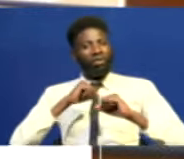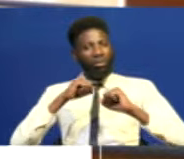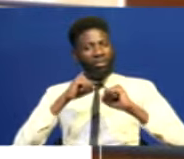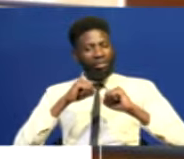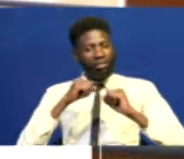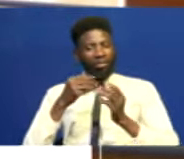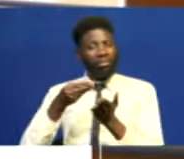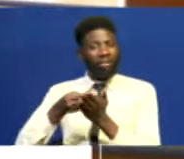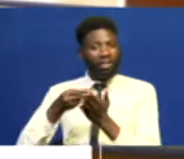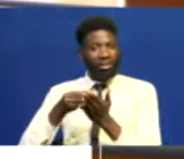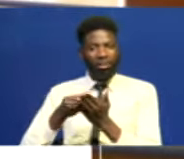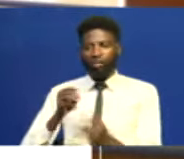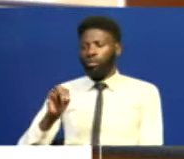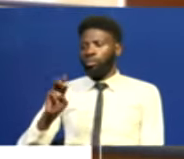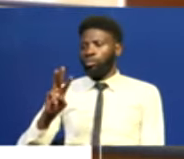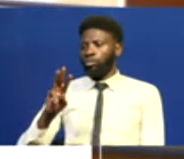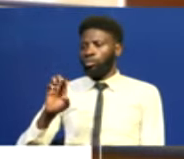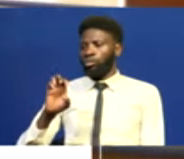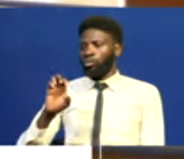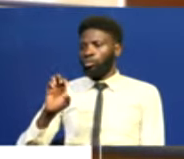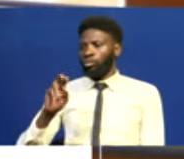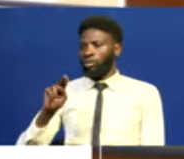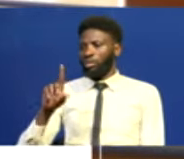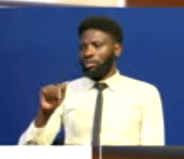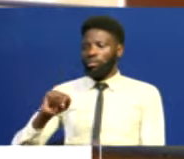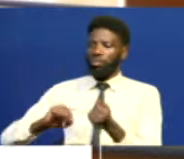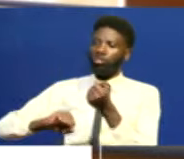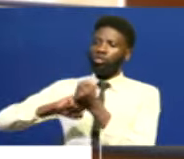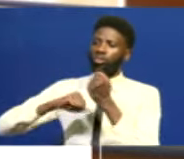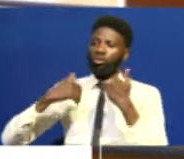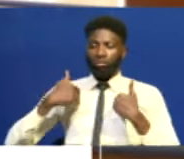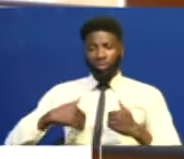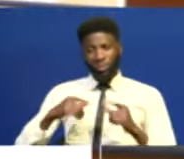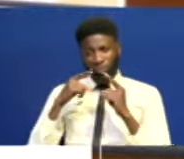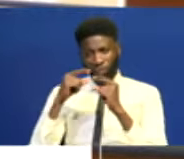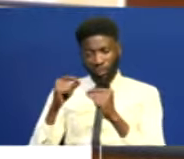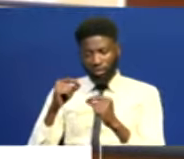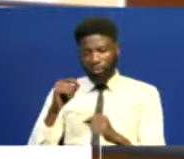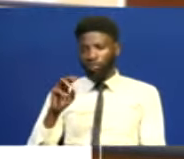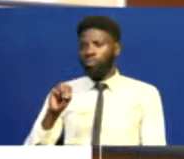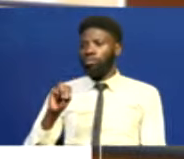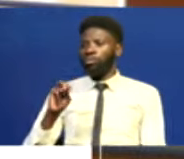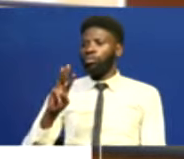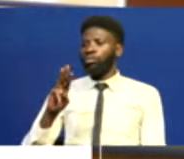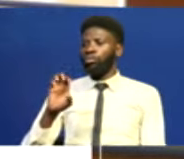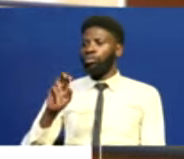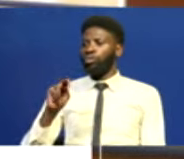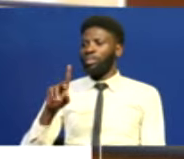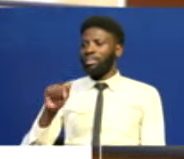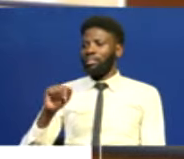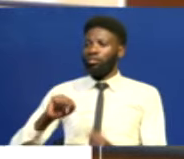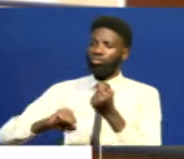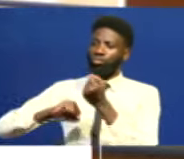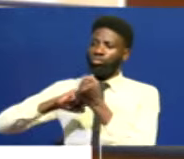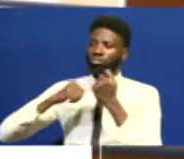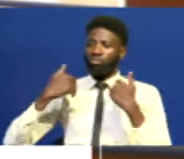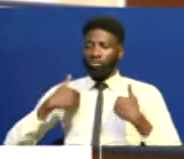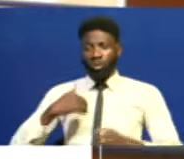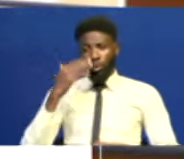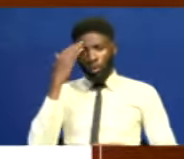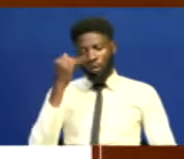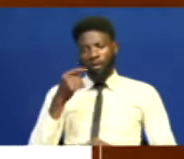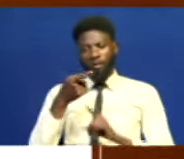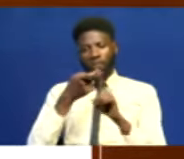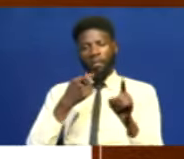to support me, purporting that Mr. Mwenda is supporting me because he comes from my